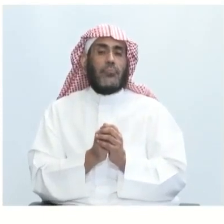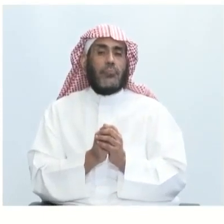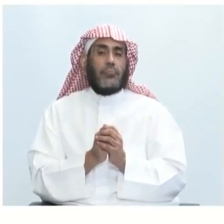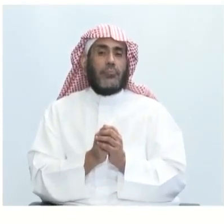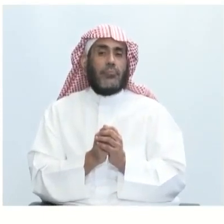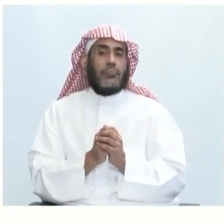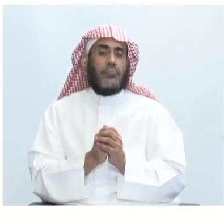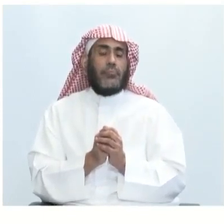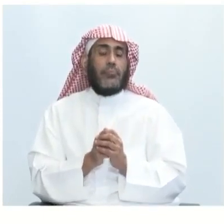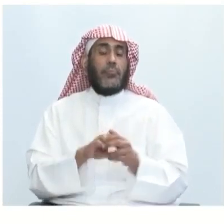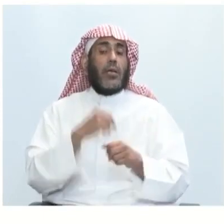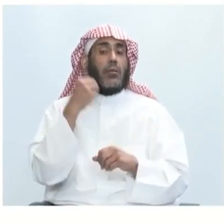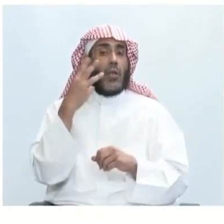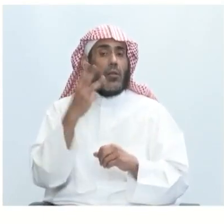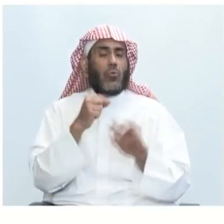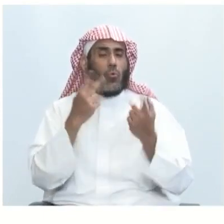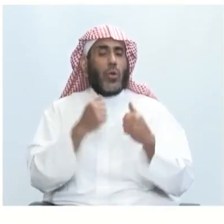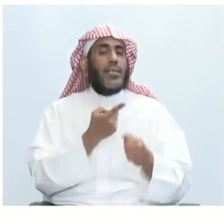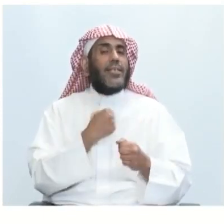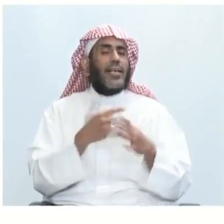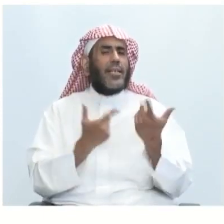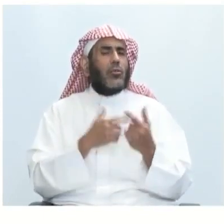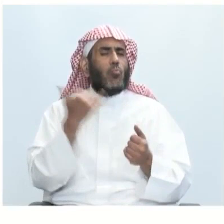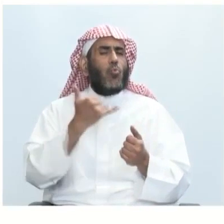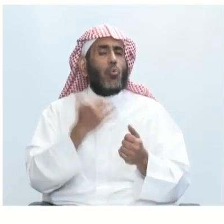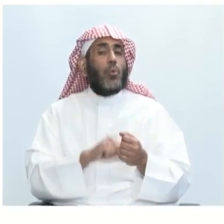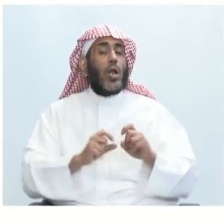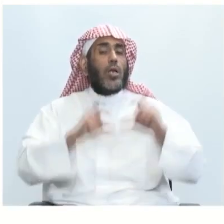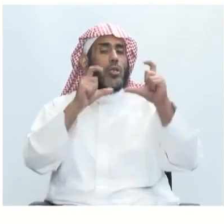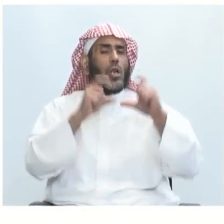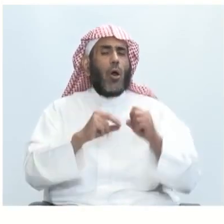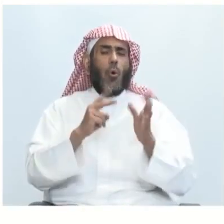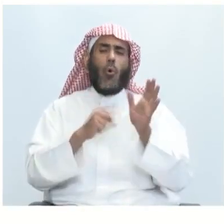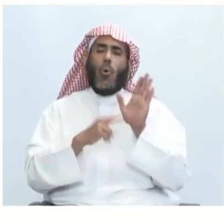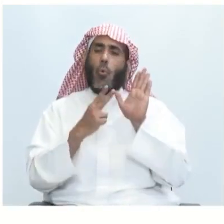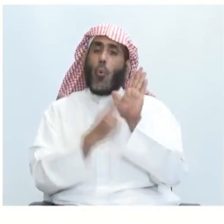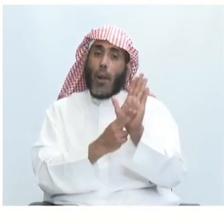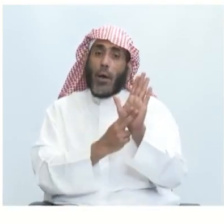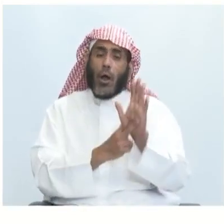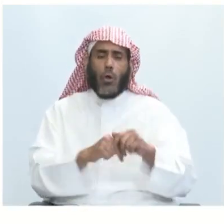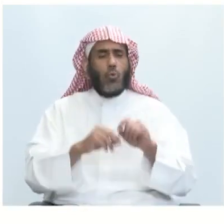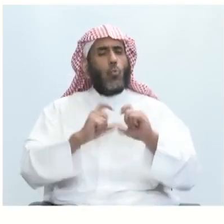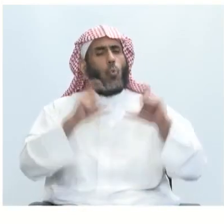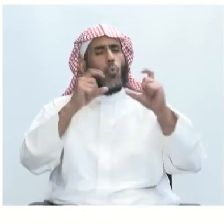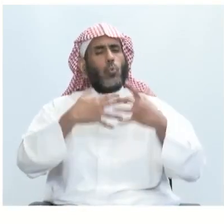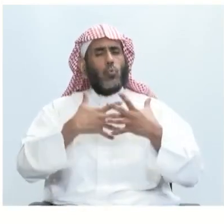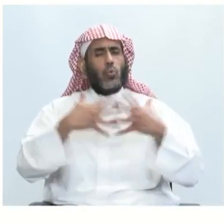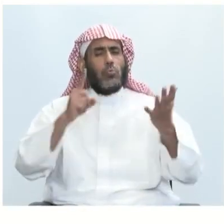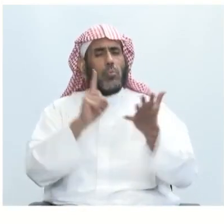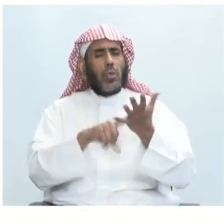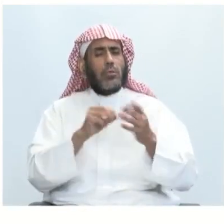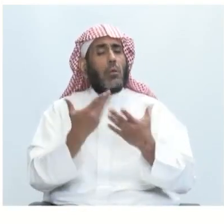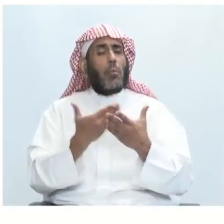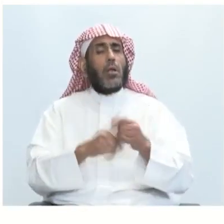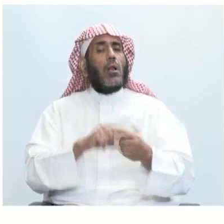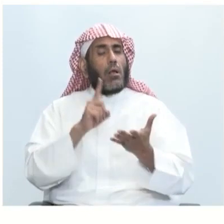جميل ثالثا هنا نحتاج الى الادله والبراهين والحجج نحتاج الى الادله والبراهين والحجج